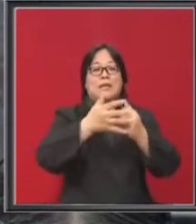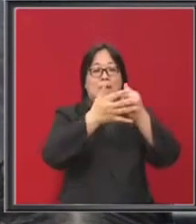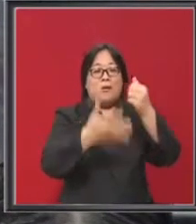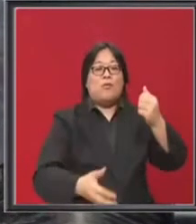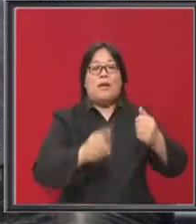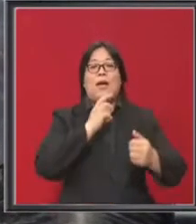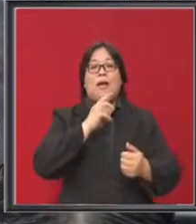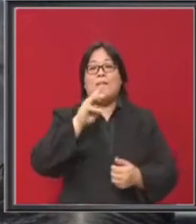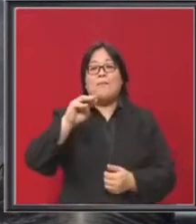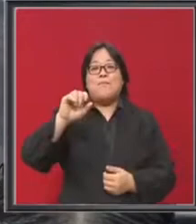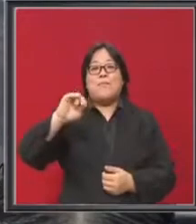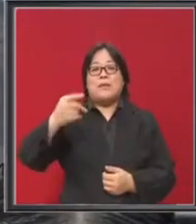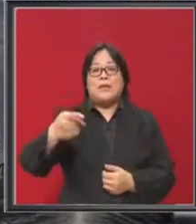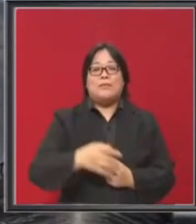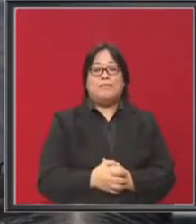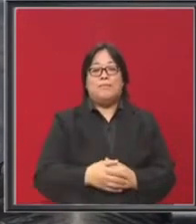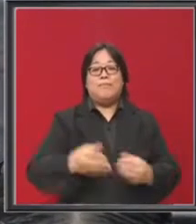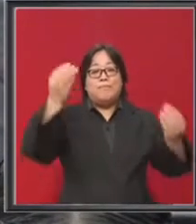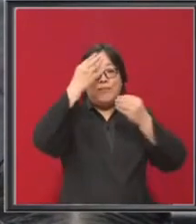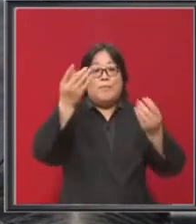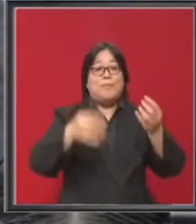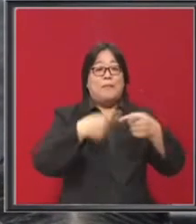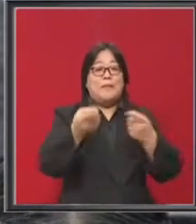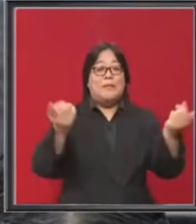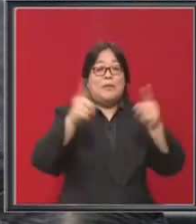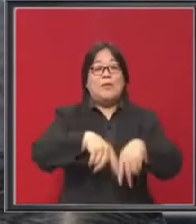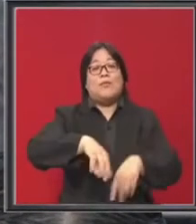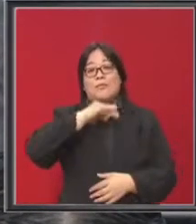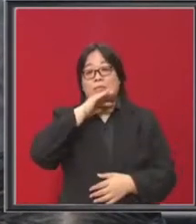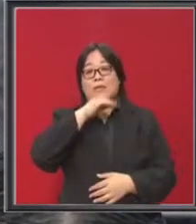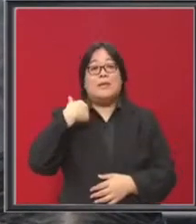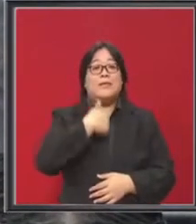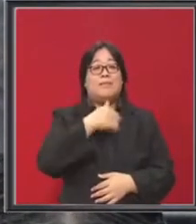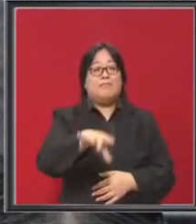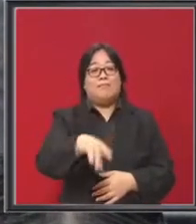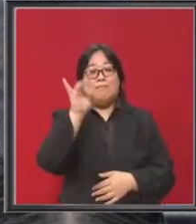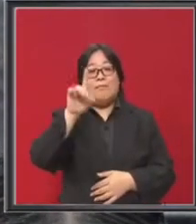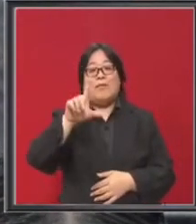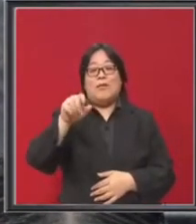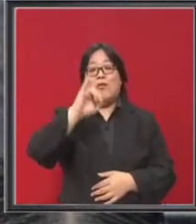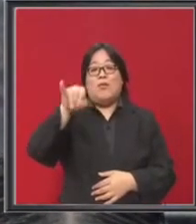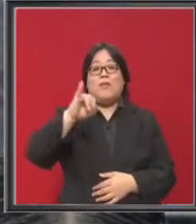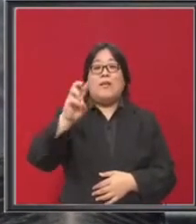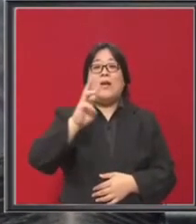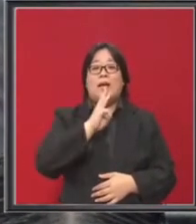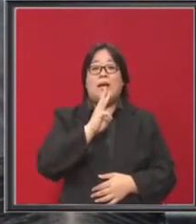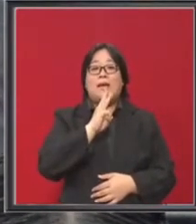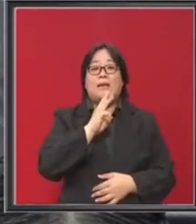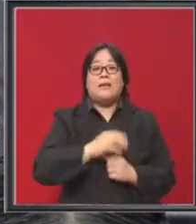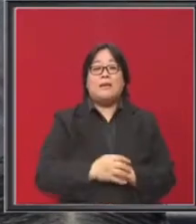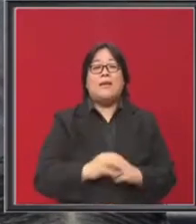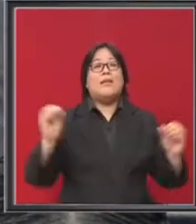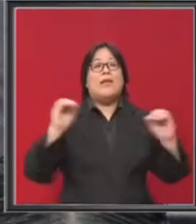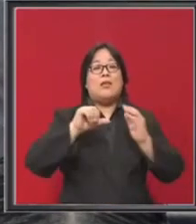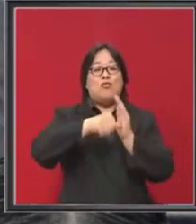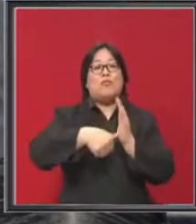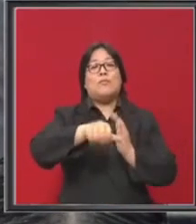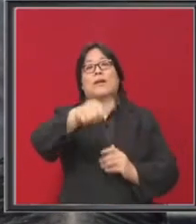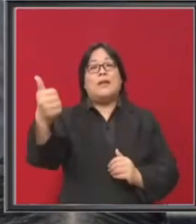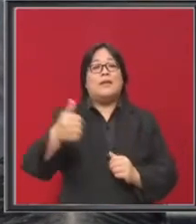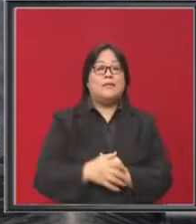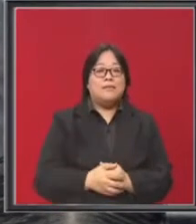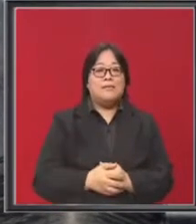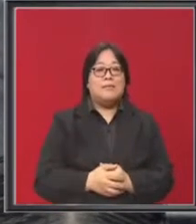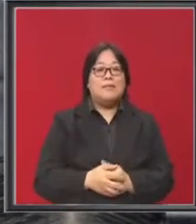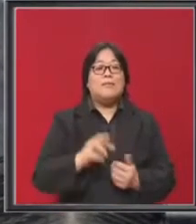sumber air mentah untuk makluman bila pelaku pencemaran kita dapati bahwa loji-loji it tidak mempunyai sumber yang